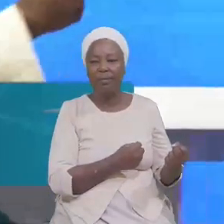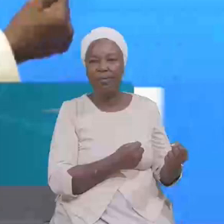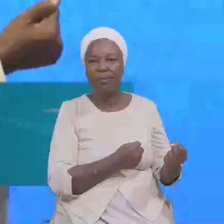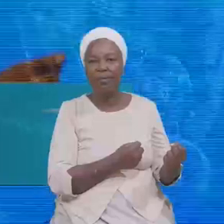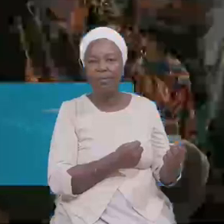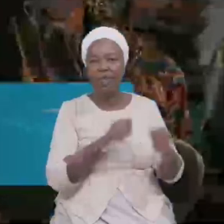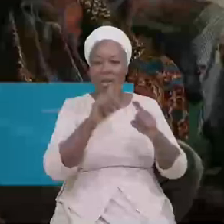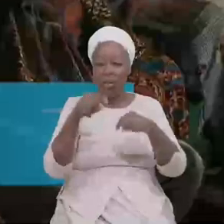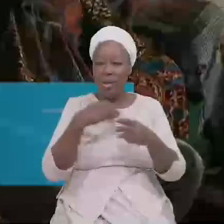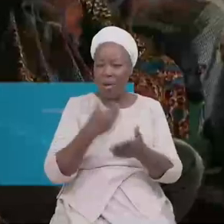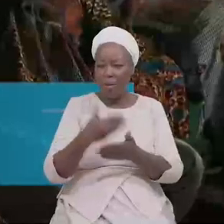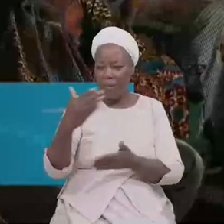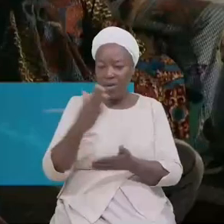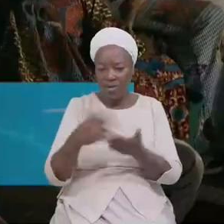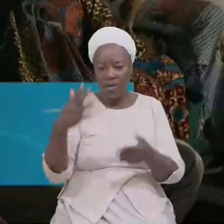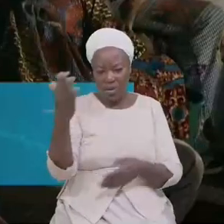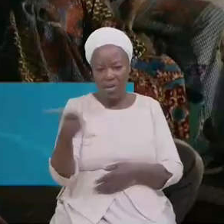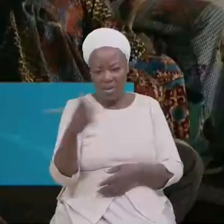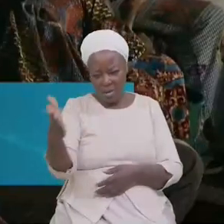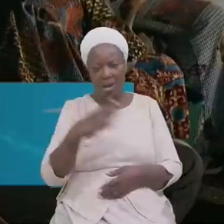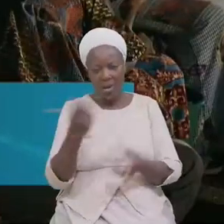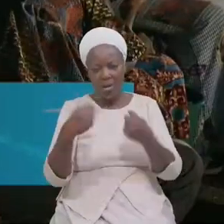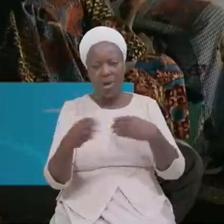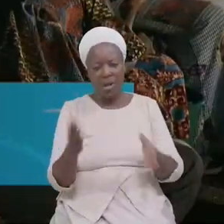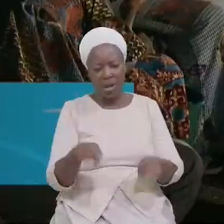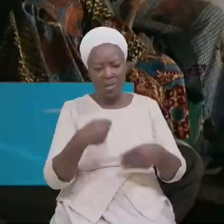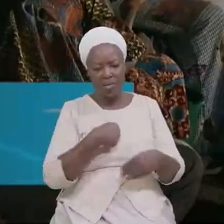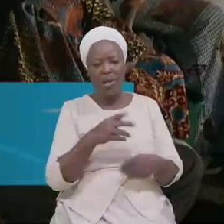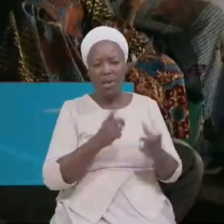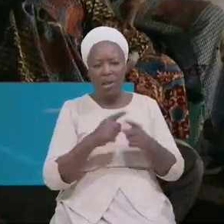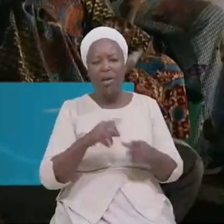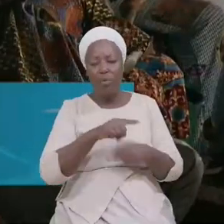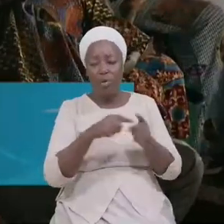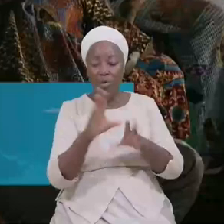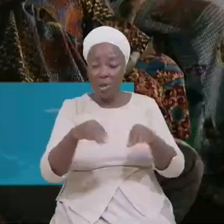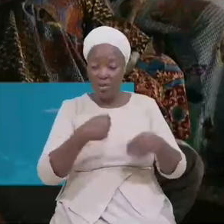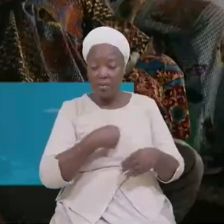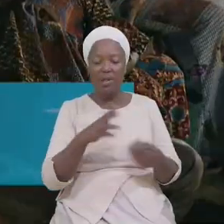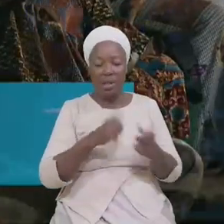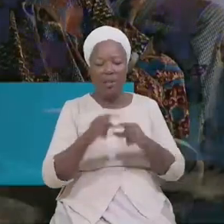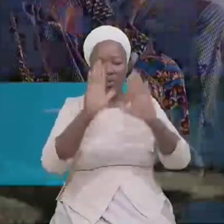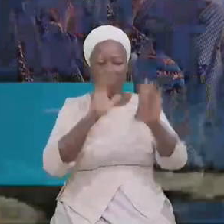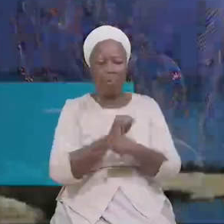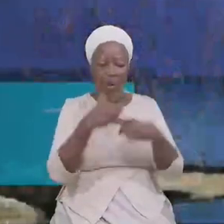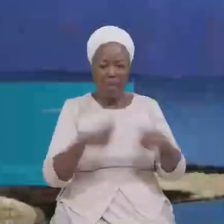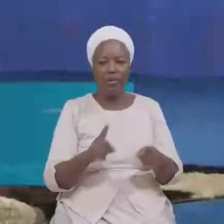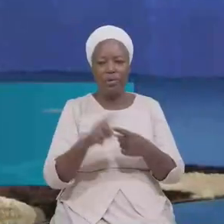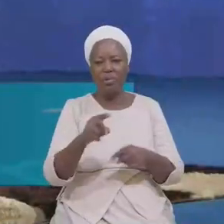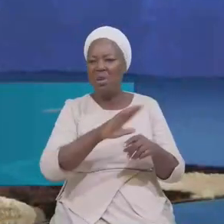Va acheter quelque chose là-bas. Viens me donner ça. Et quand tu vas me donner ça, le miracle viendra jamais.